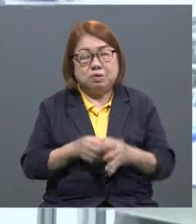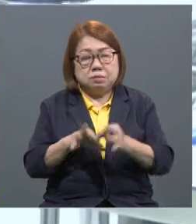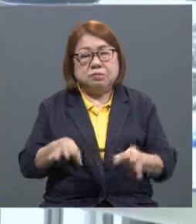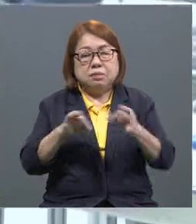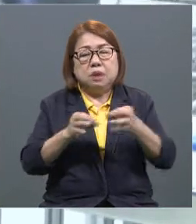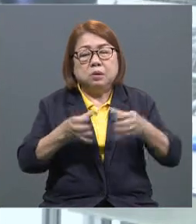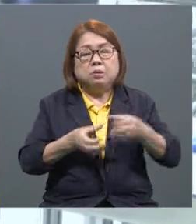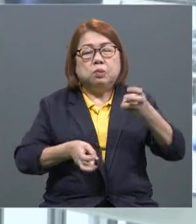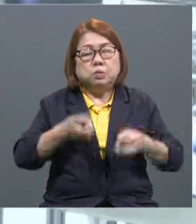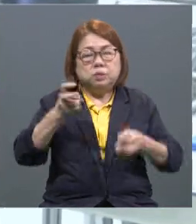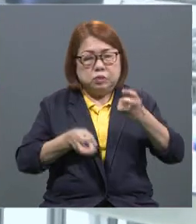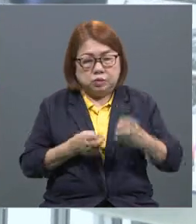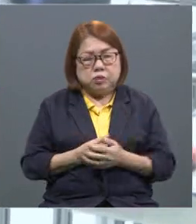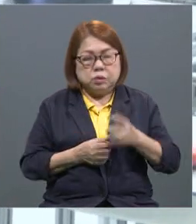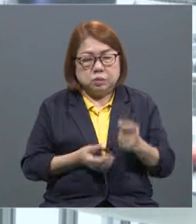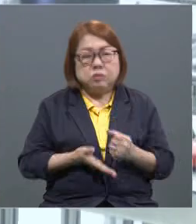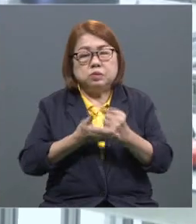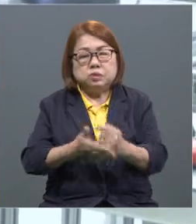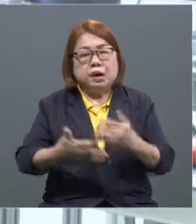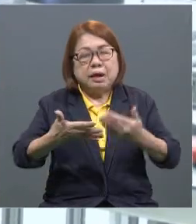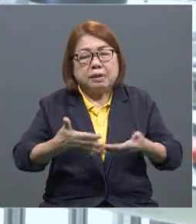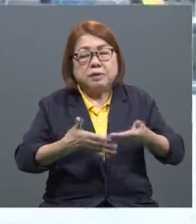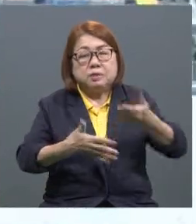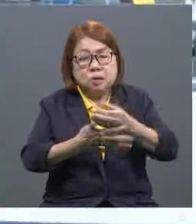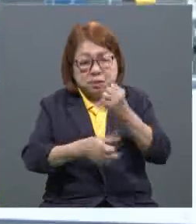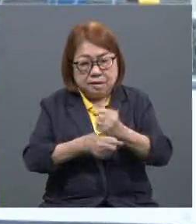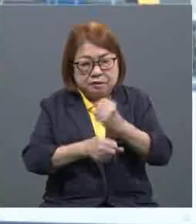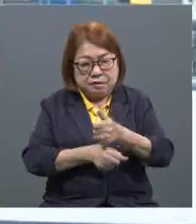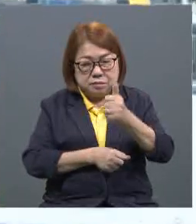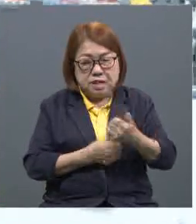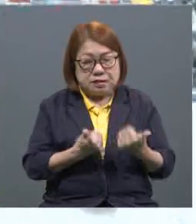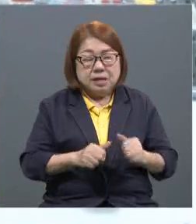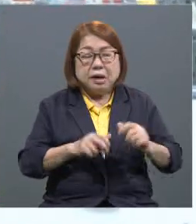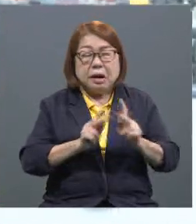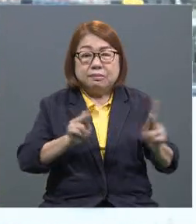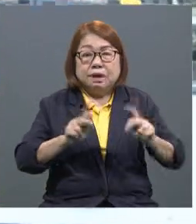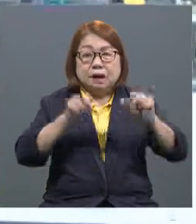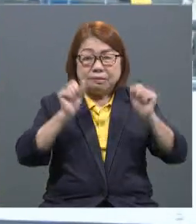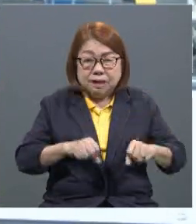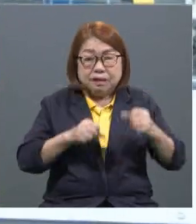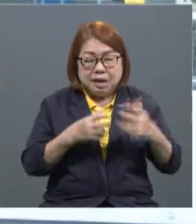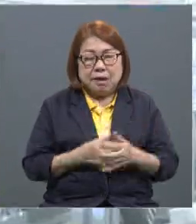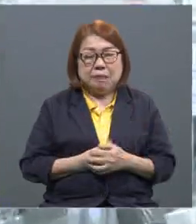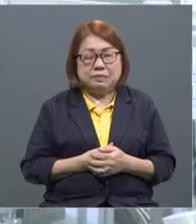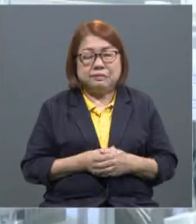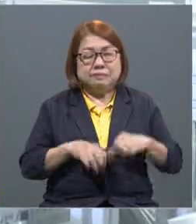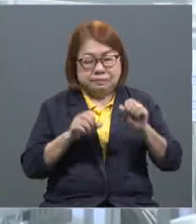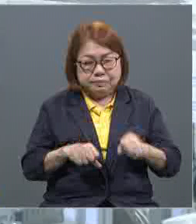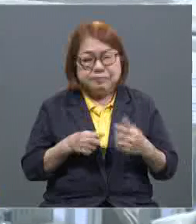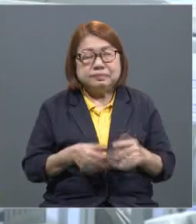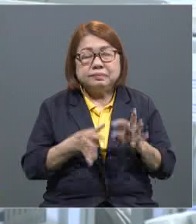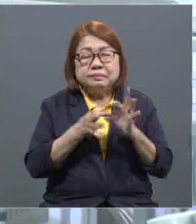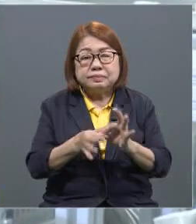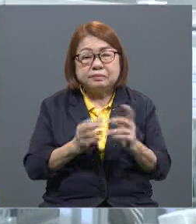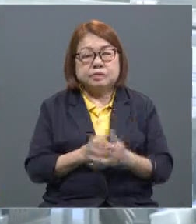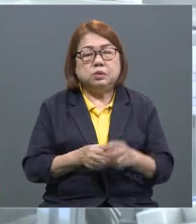หุ่นยนต์ที่ช่วยเพิ่มศักยภาพในกระบวนการผลิตซึ่งมติคณะกรรมการมาตรฐานผลิตภัณฑ์อุตสาหกรรมก็ได้เห็นชอบมาตรฐานที่เกี่ยวข้องใน